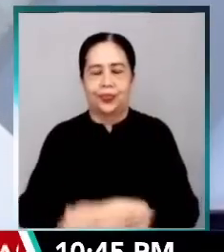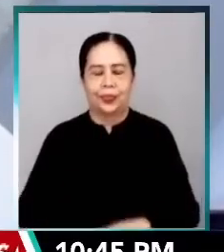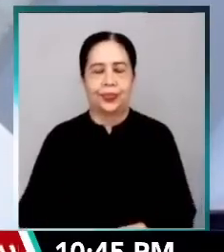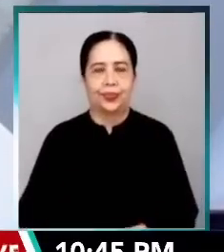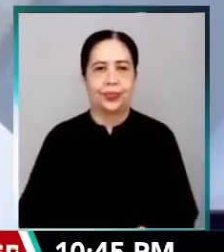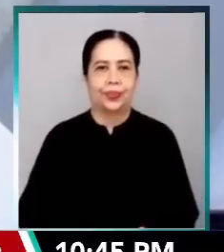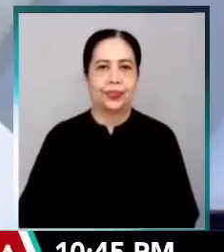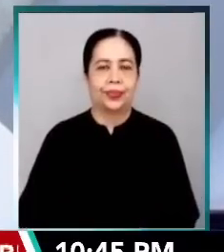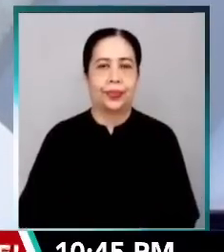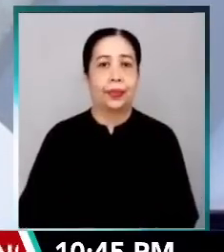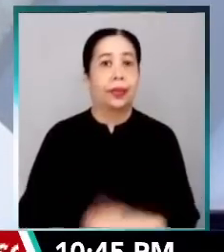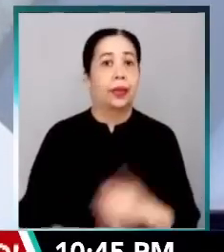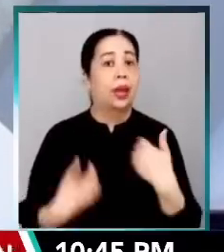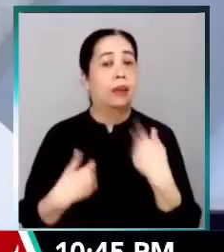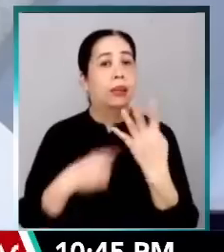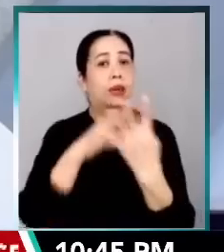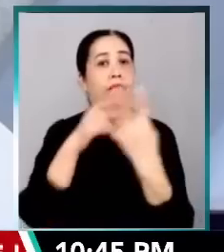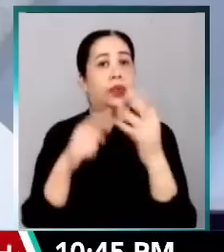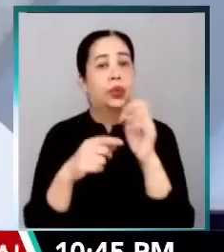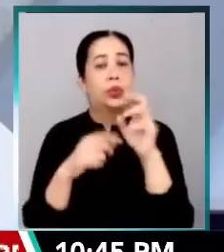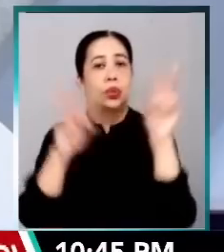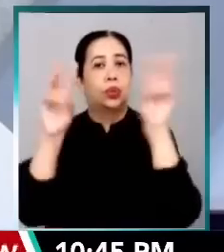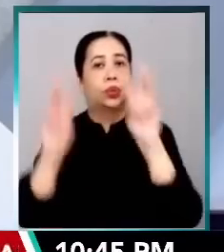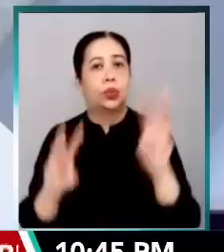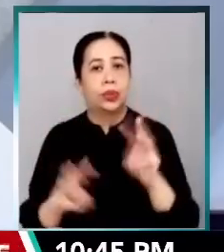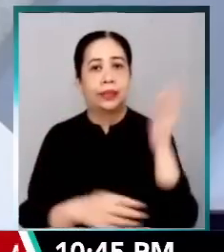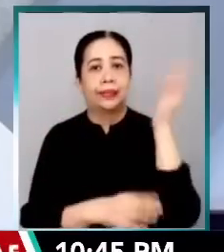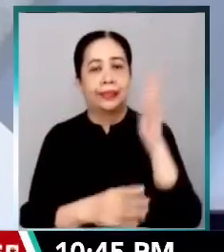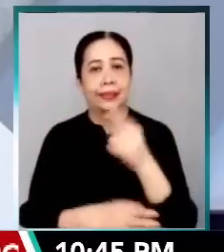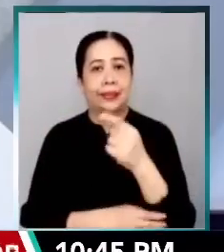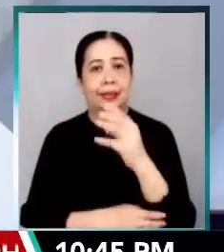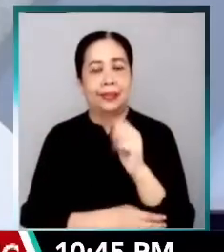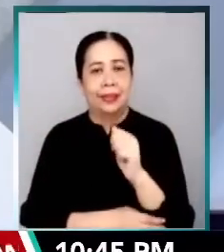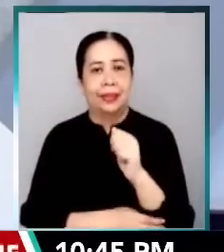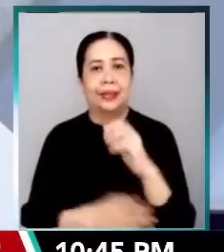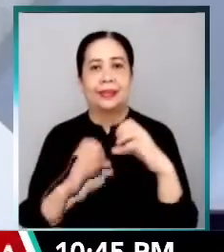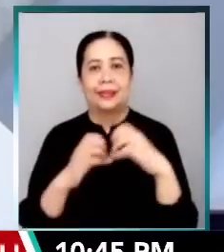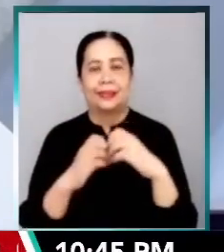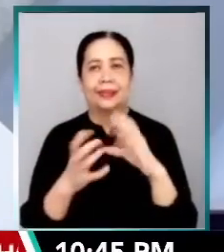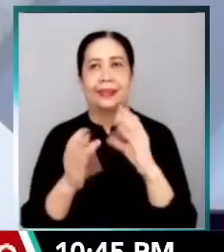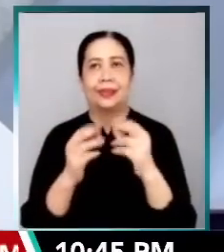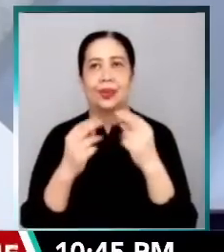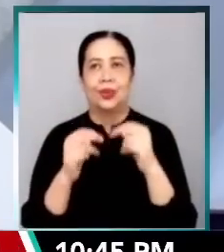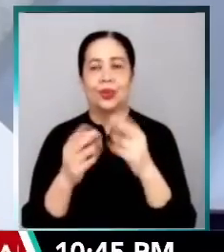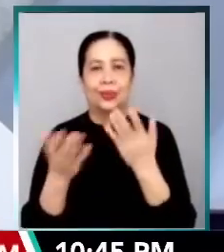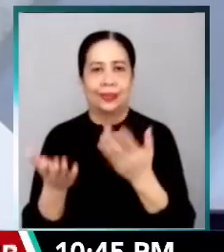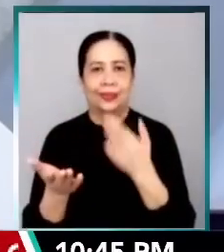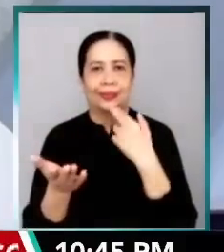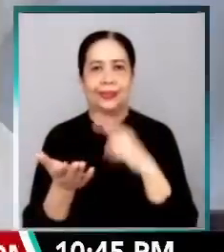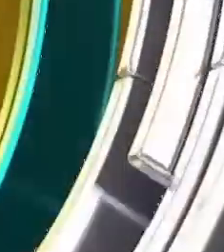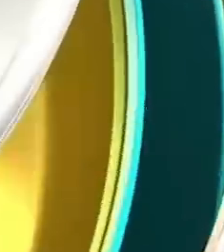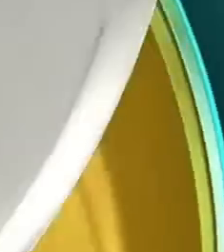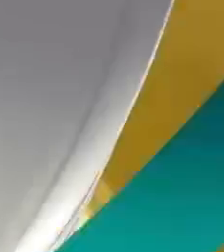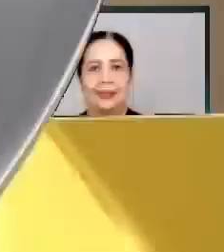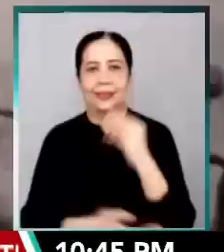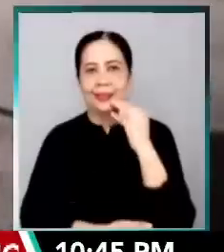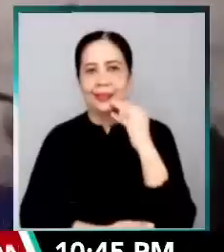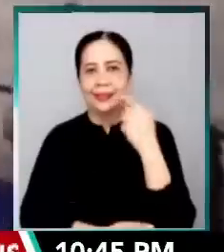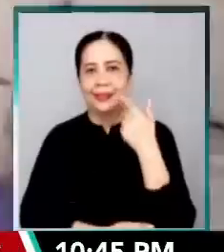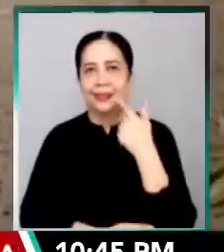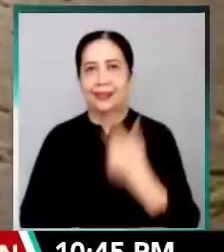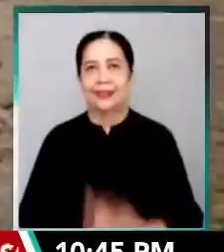May 4 na bagong weather presenters ng GMA Integrated News. Kilalanin sila sa report ni Mav Gonzalez.